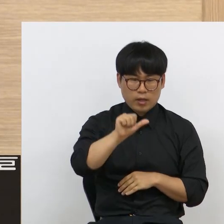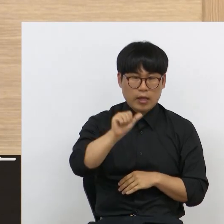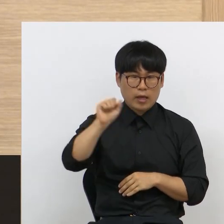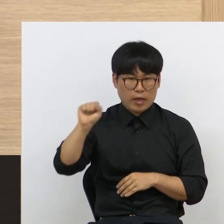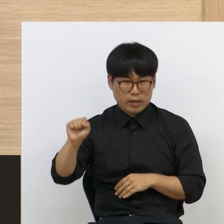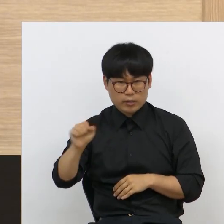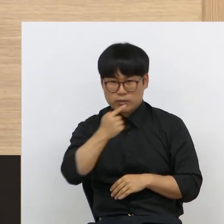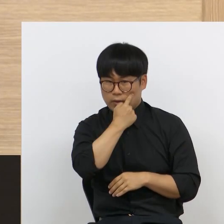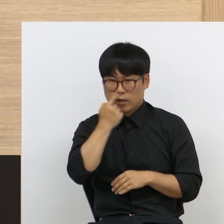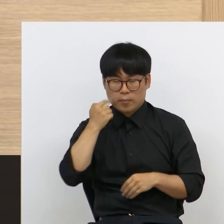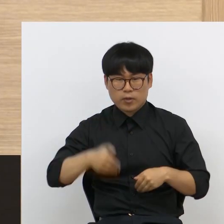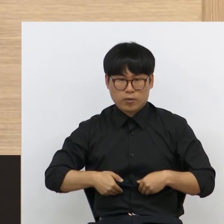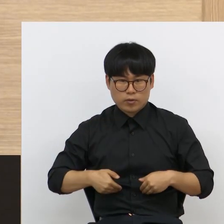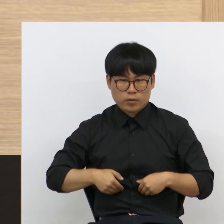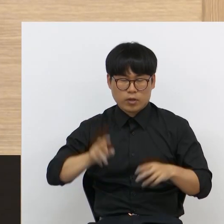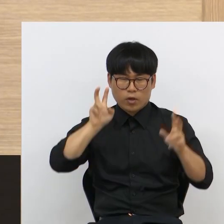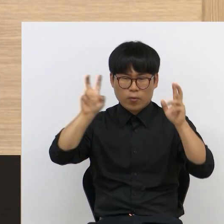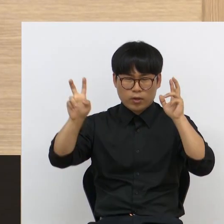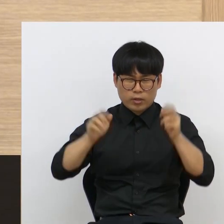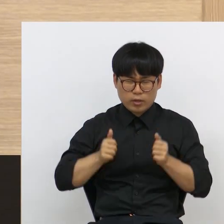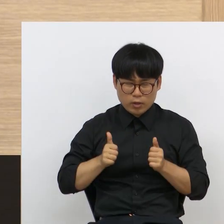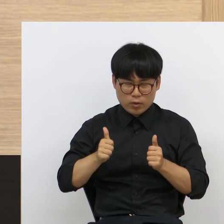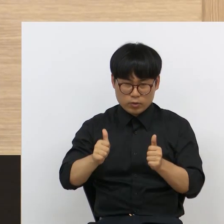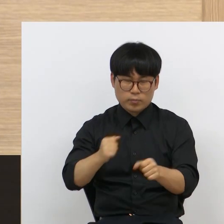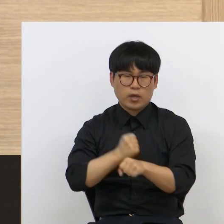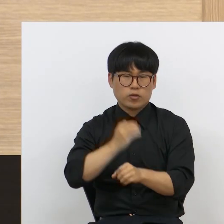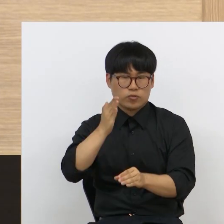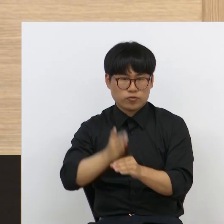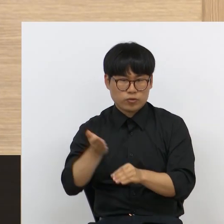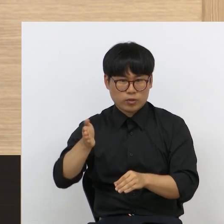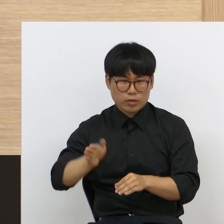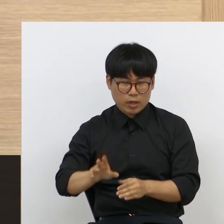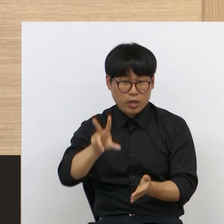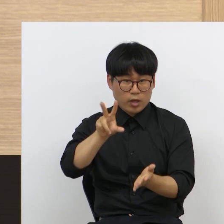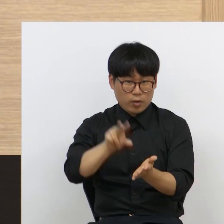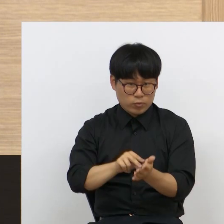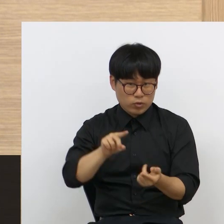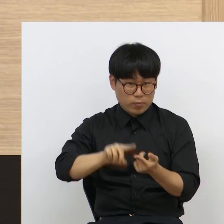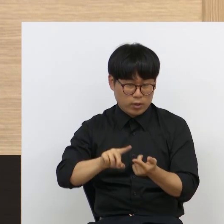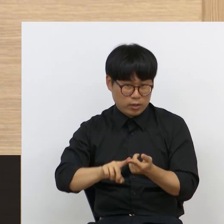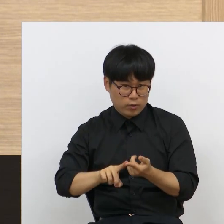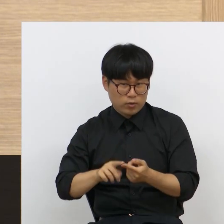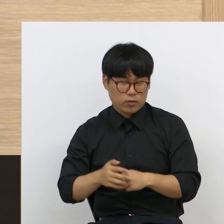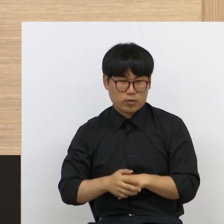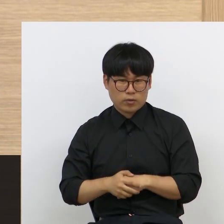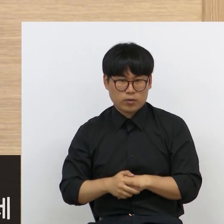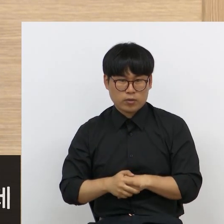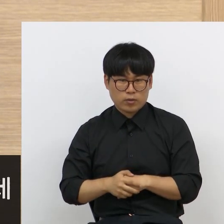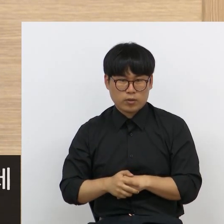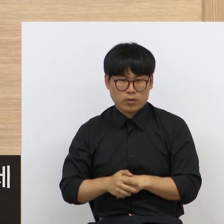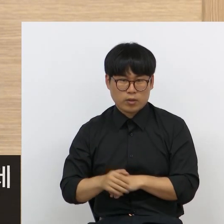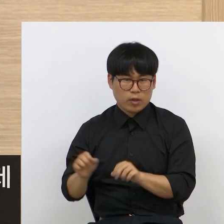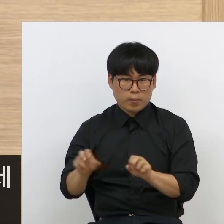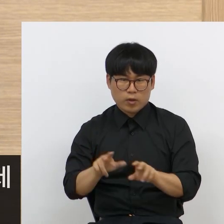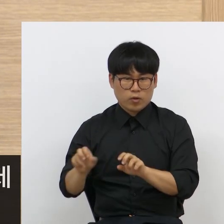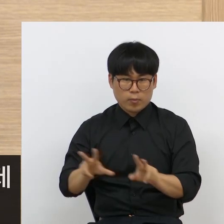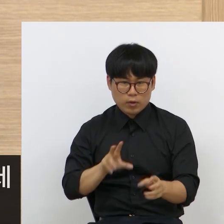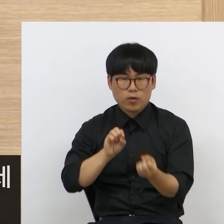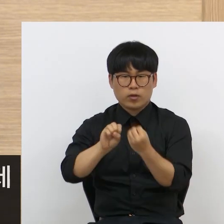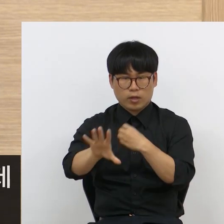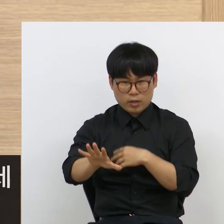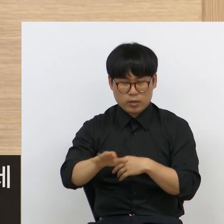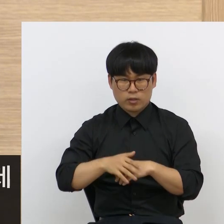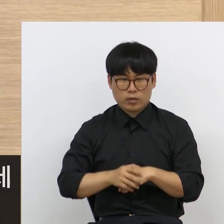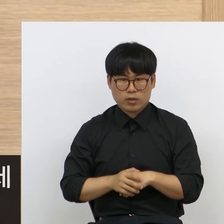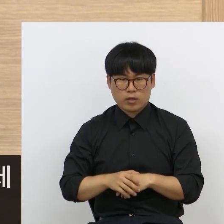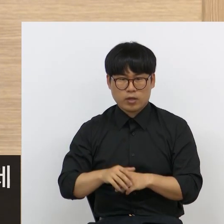이런 점은 지금 회사들이 열심히 노력을 하고 있고 문제점들에 대해서 계속 바로바로 대응하고 이런 것이기 때문에